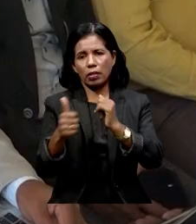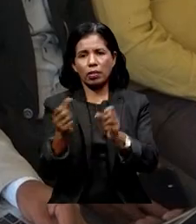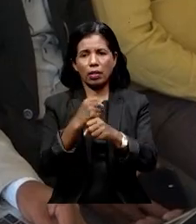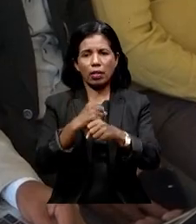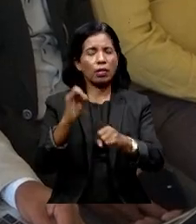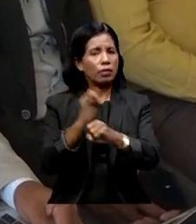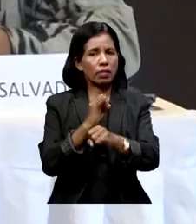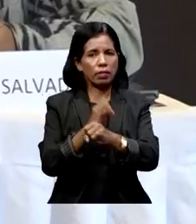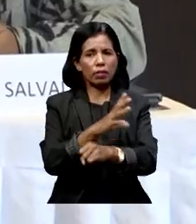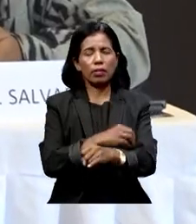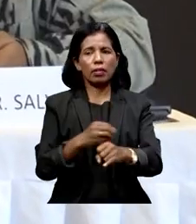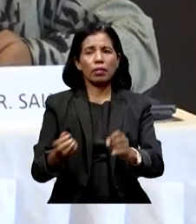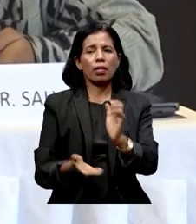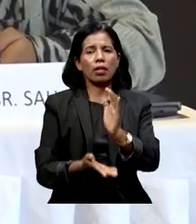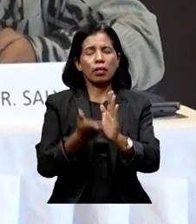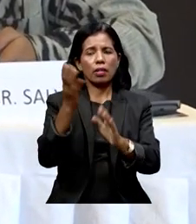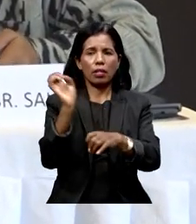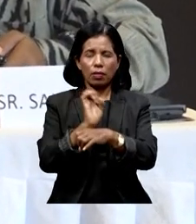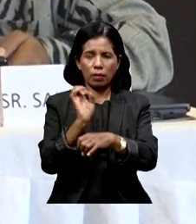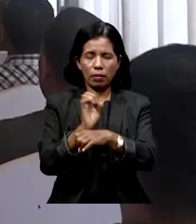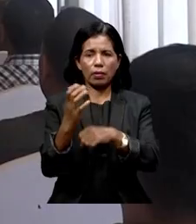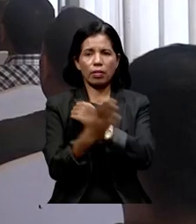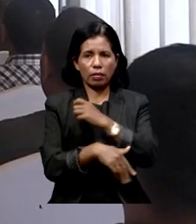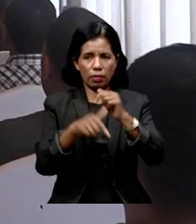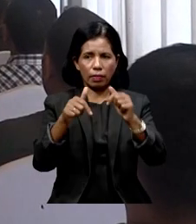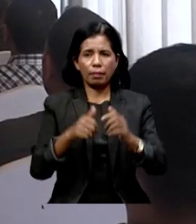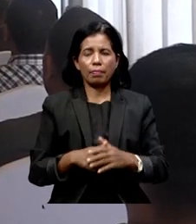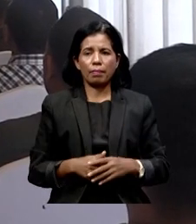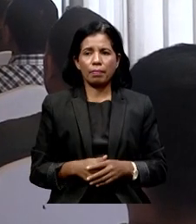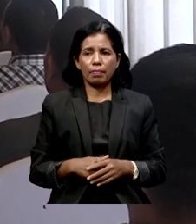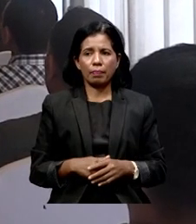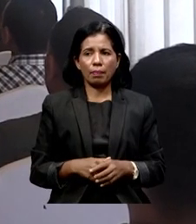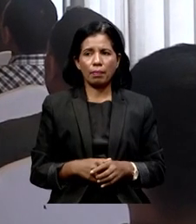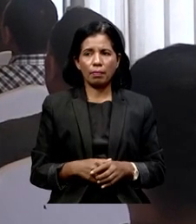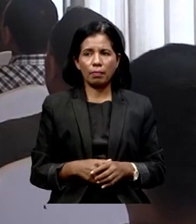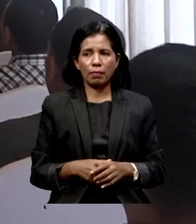investimento nune bele hasai kresimento ekonomia railaran. Ekipa kobertura ZMN.